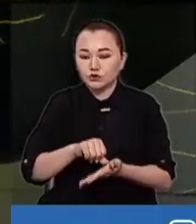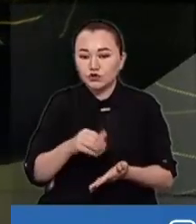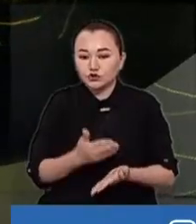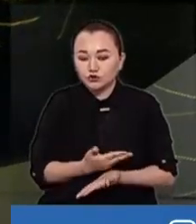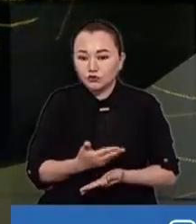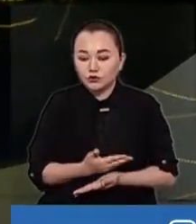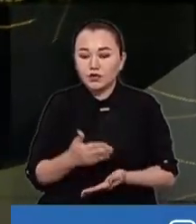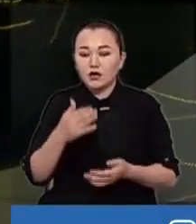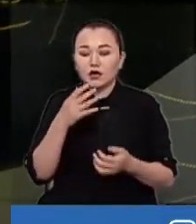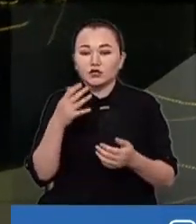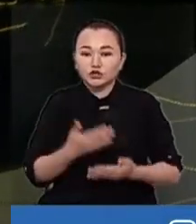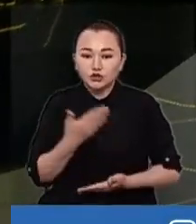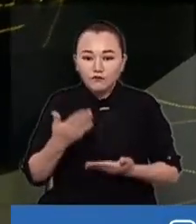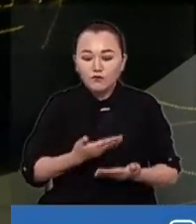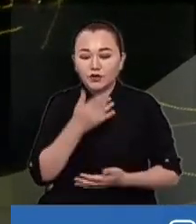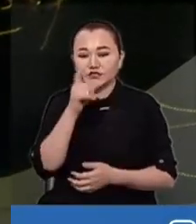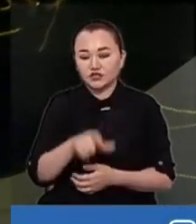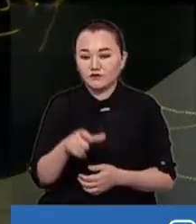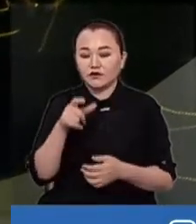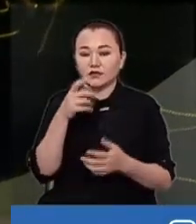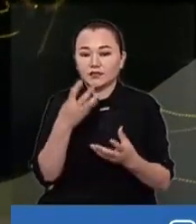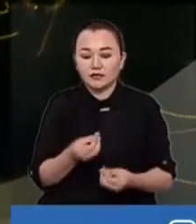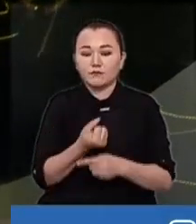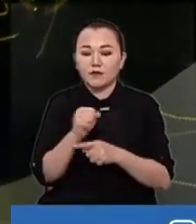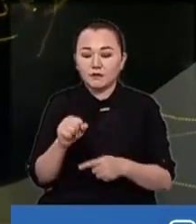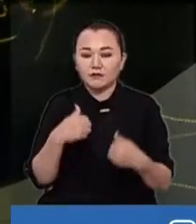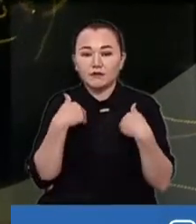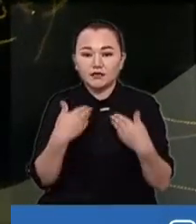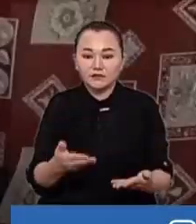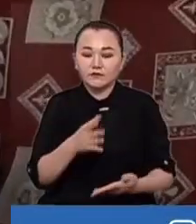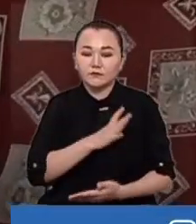Қабышева көзі тірі ардагердің бірін жеңіс күнімен құттықтап қайтты.